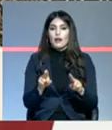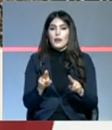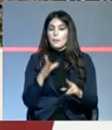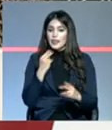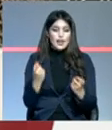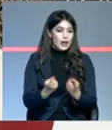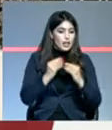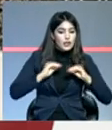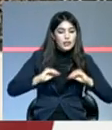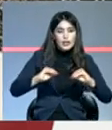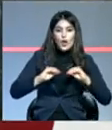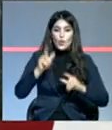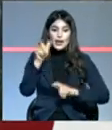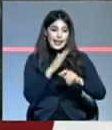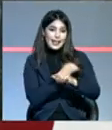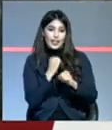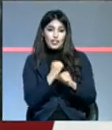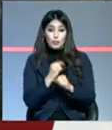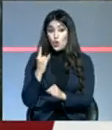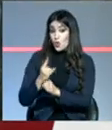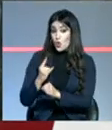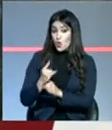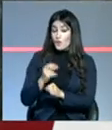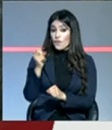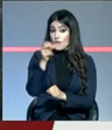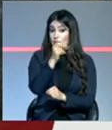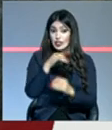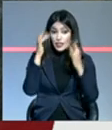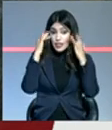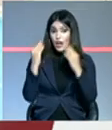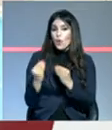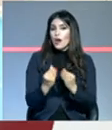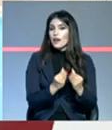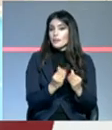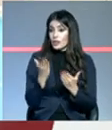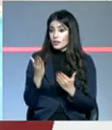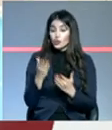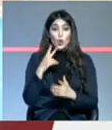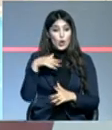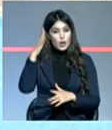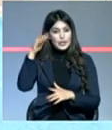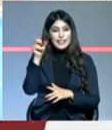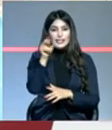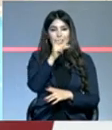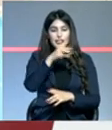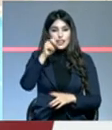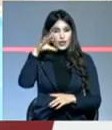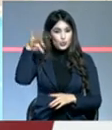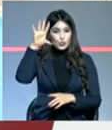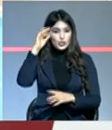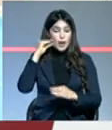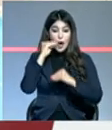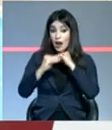تكوين الاطارات والعمل ومدى ال اهتمام بالسياحه الثقافيه والبيئيه لوجهه مصير هي وجهه سياحيه عالميه